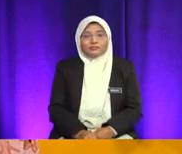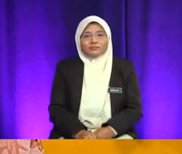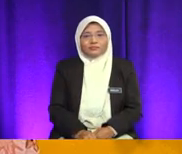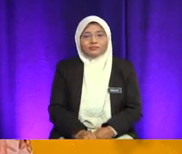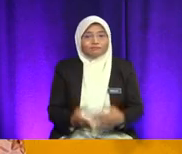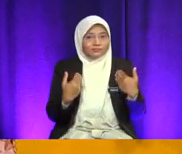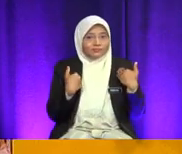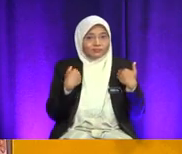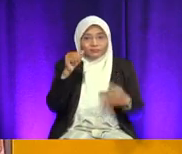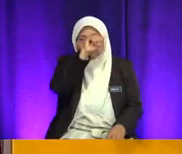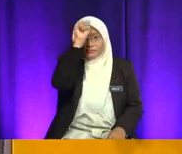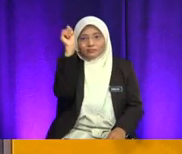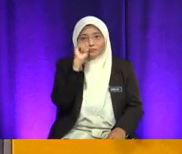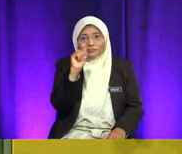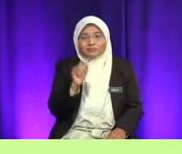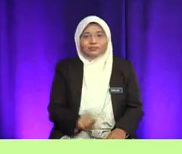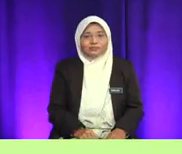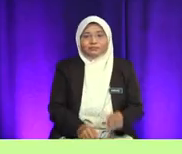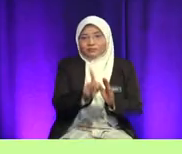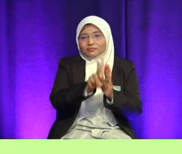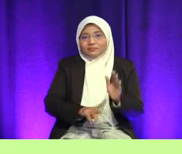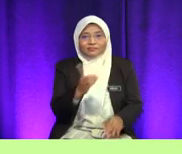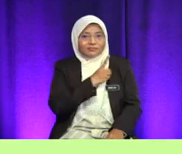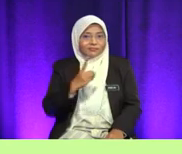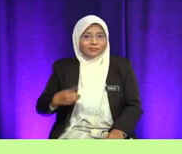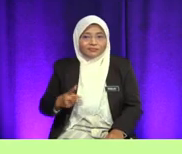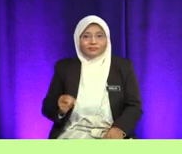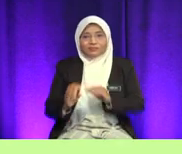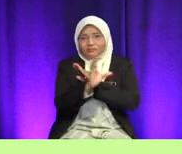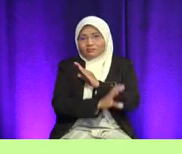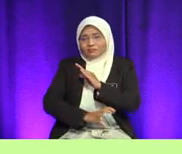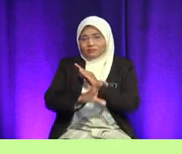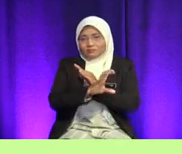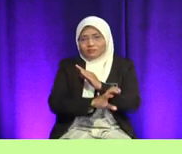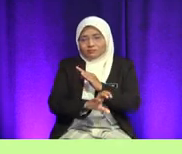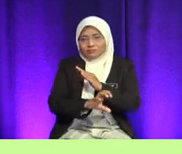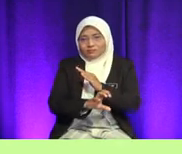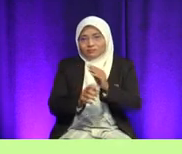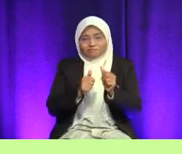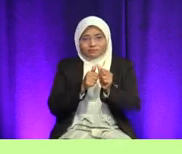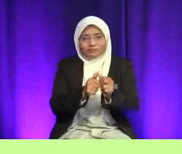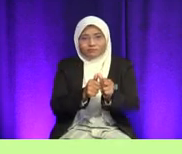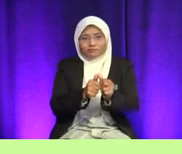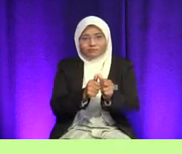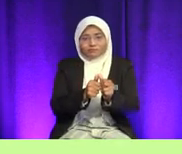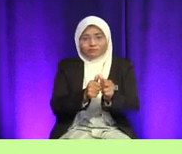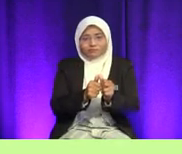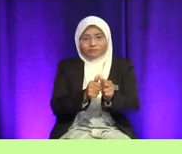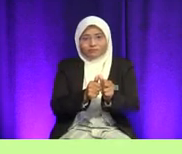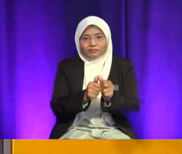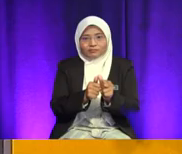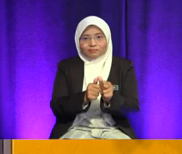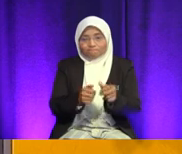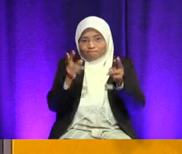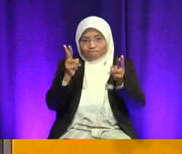ini kedaulatan negara bergantung kepada warganya yang bersatu buktikan oke kali ini cek guna